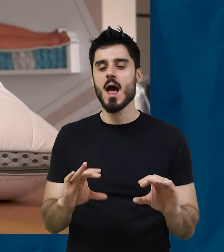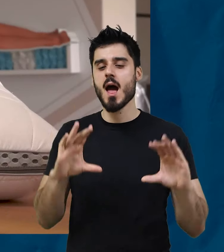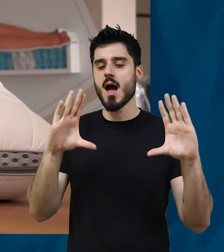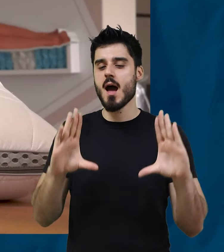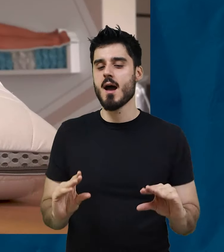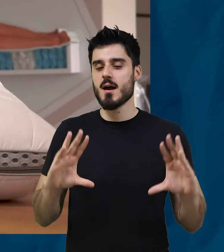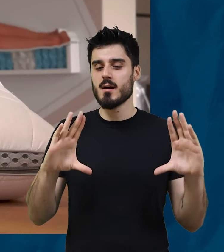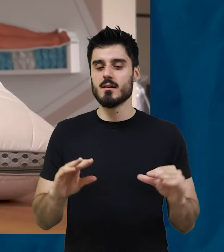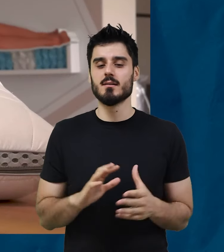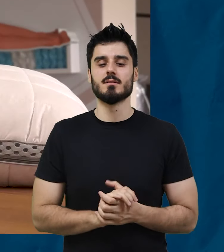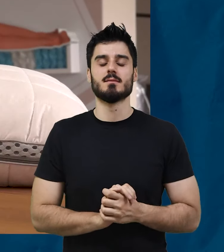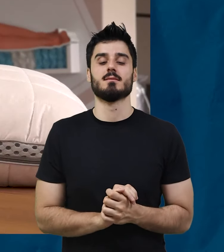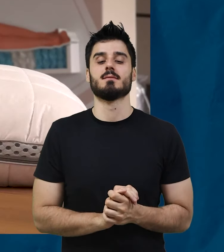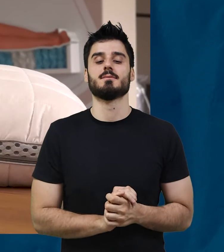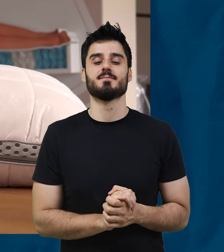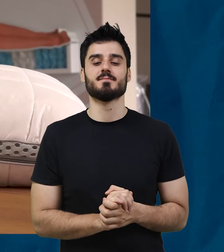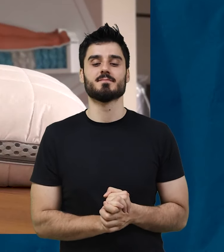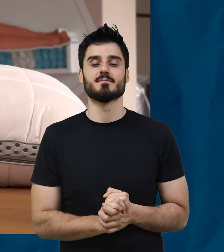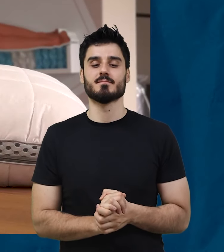кълъв.